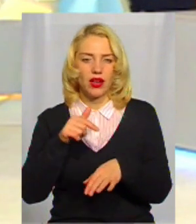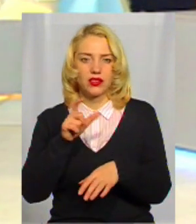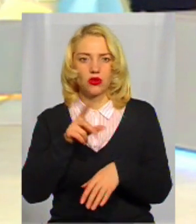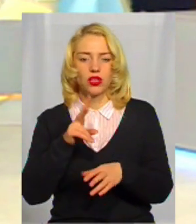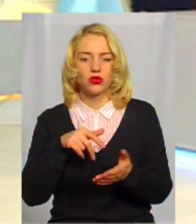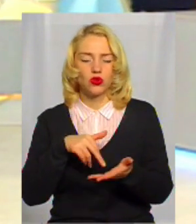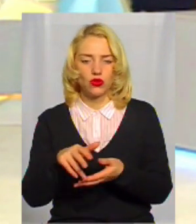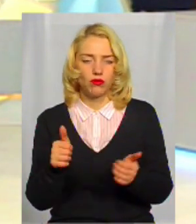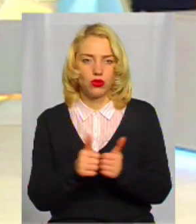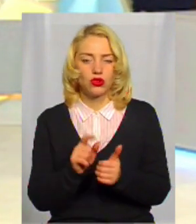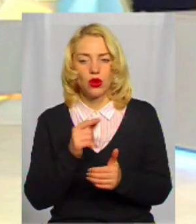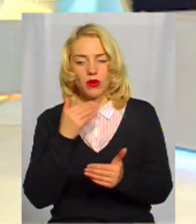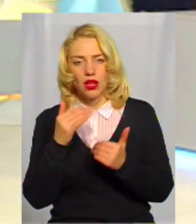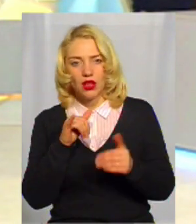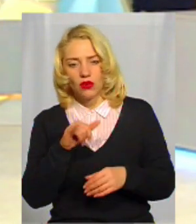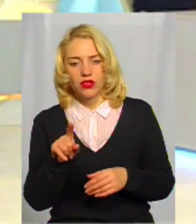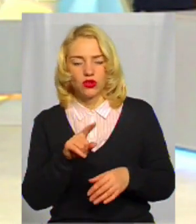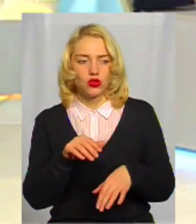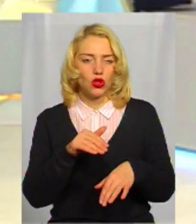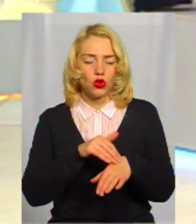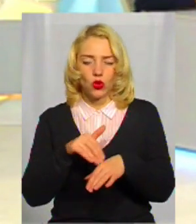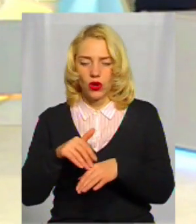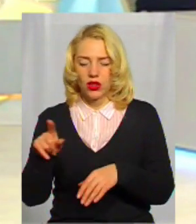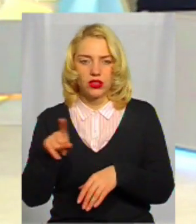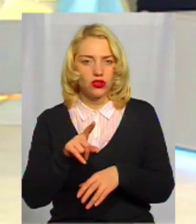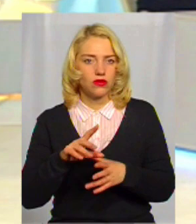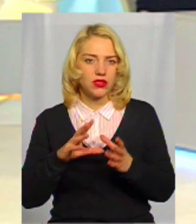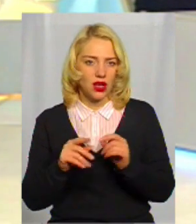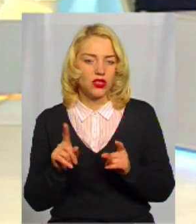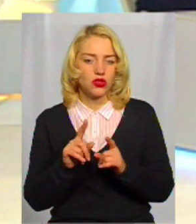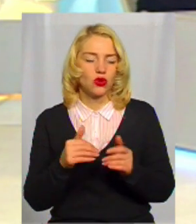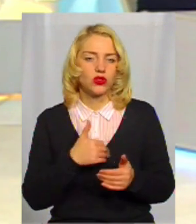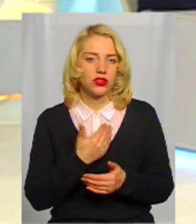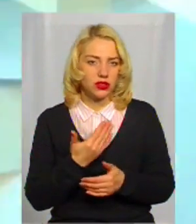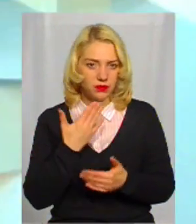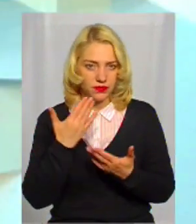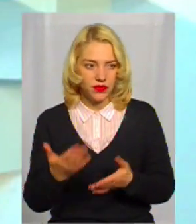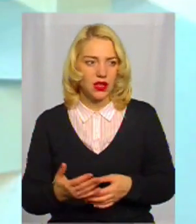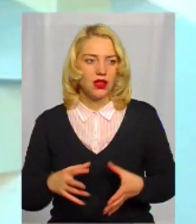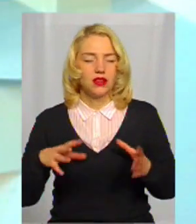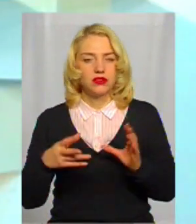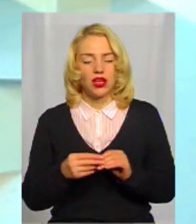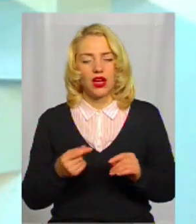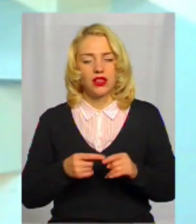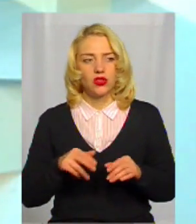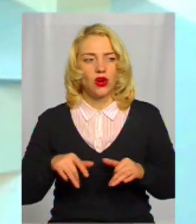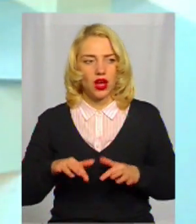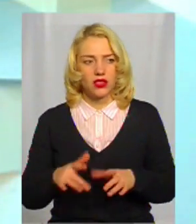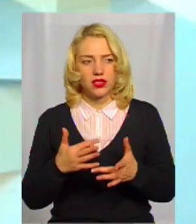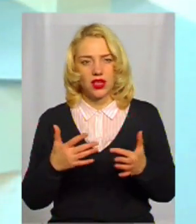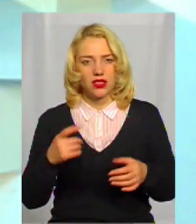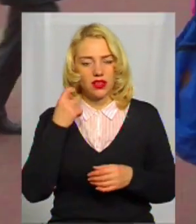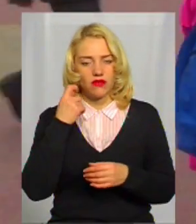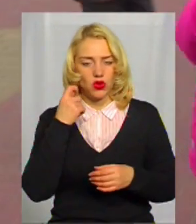Що вони вас питали, що вони трогали, що вони взагалі там хотіли? Взагалі до акції долучилися дуже різні